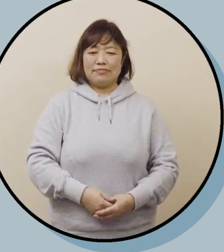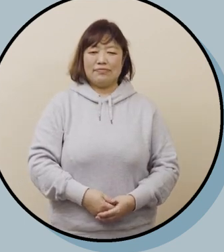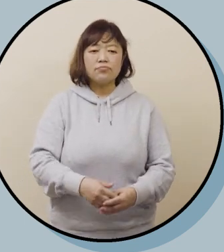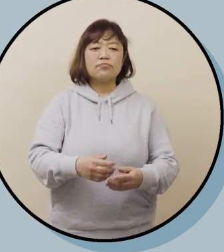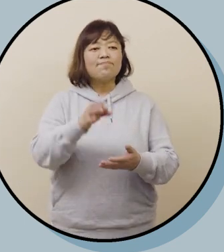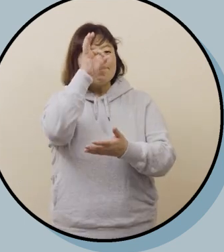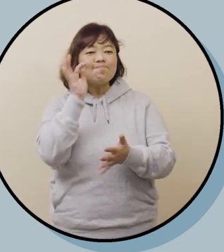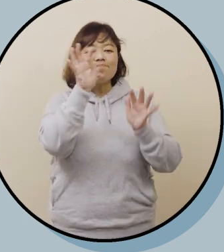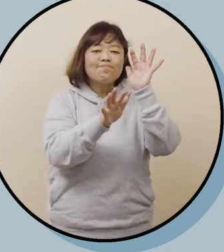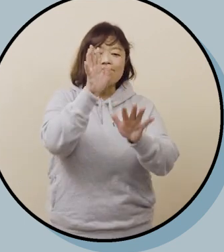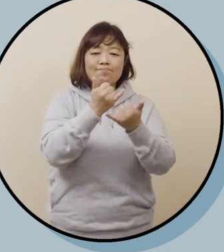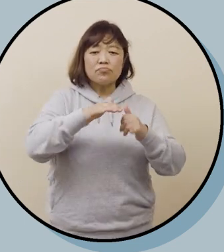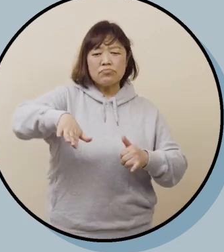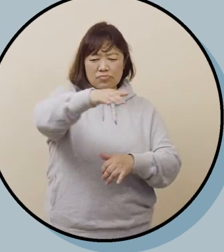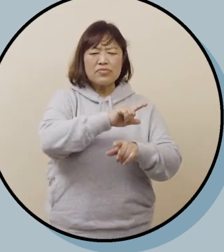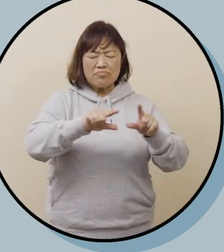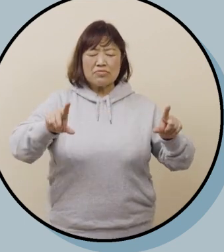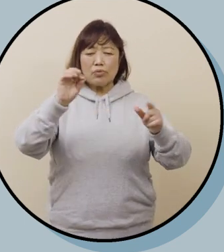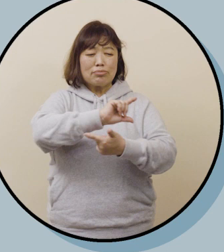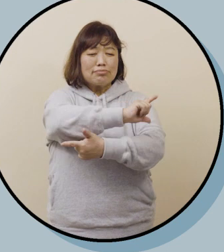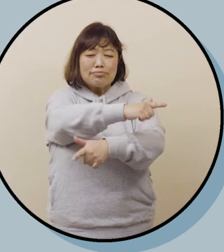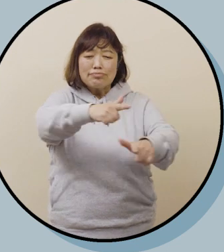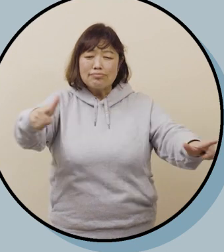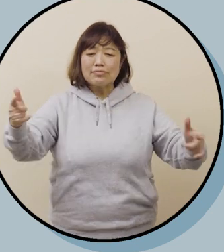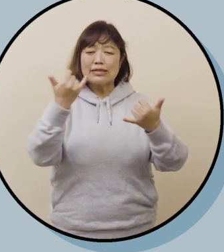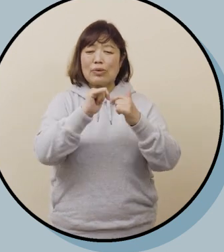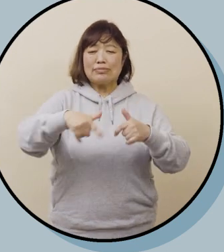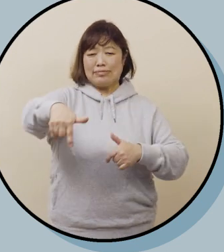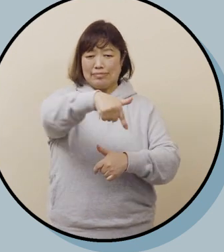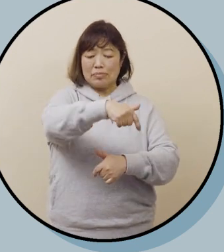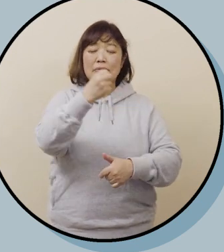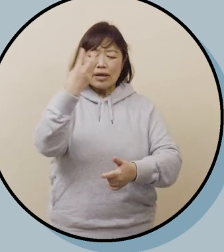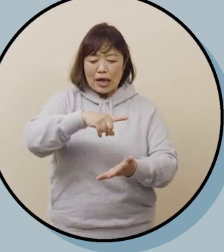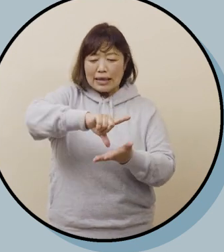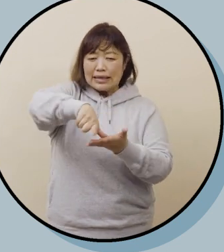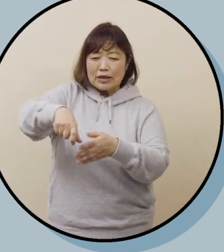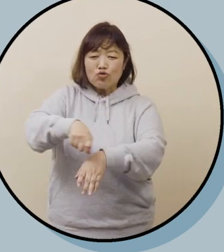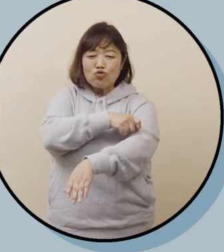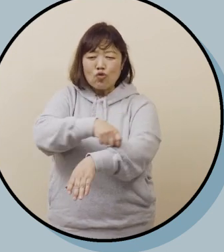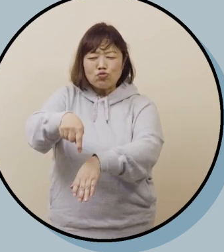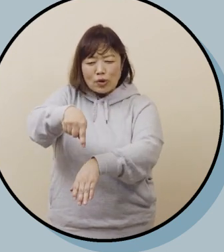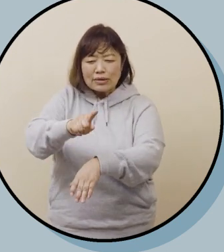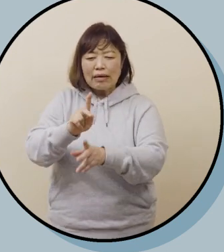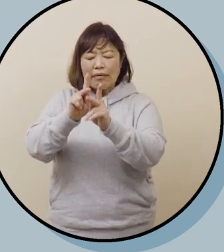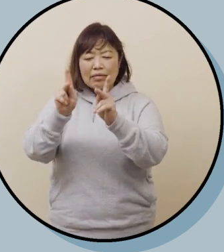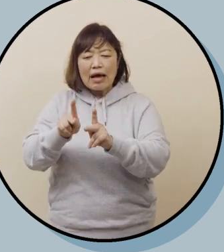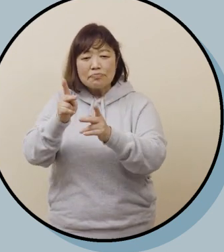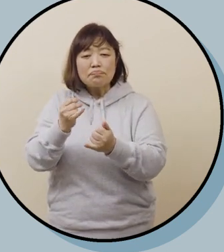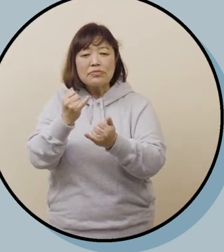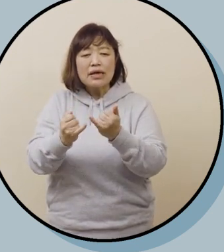来てくれる人も当たり前です違う人たちだしそこの地域特有の課題みたいなのもあるしっていうの